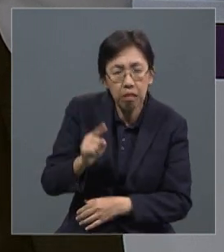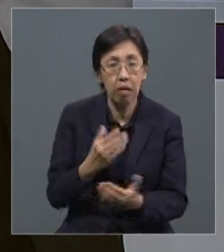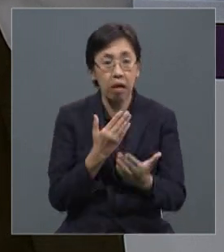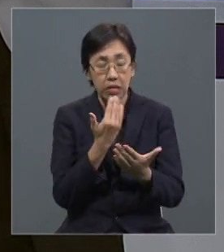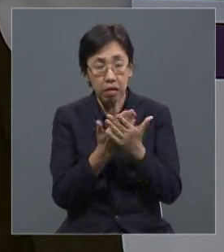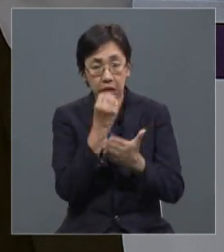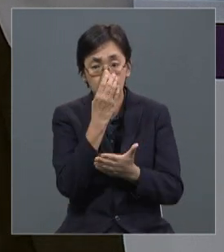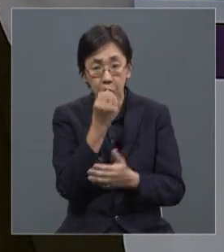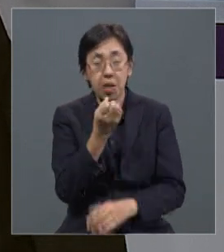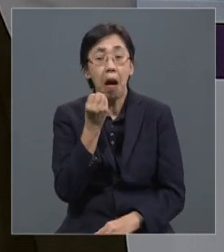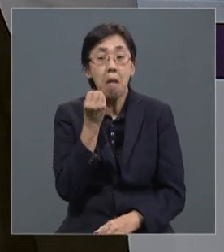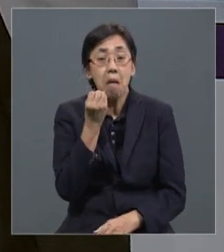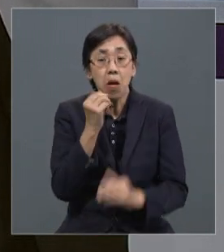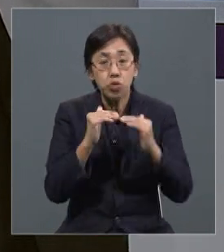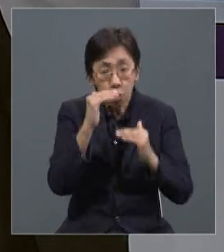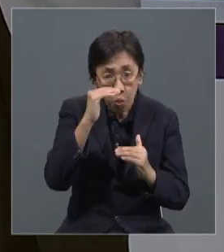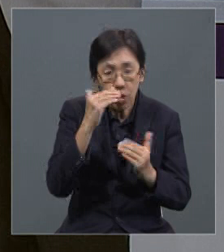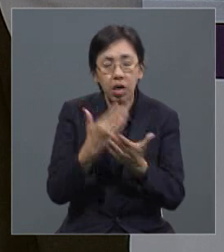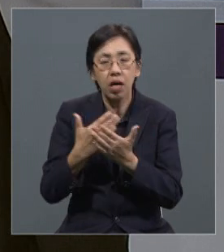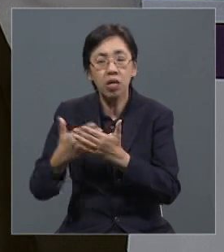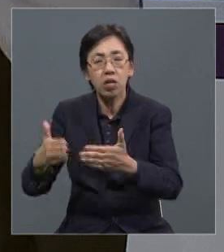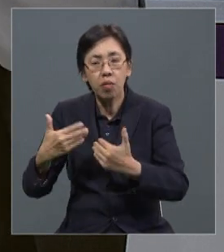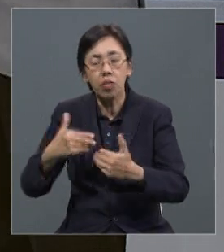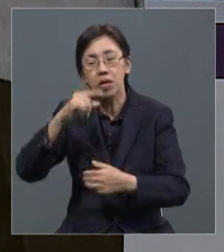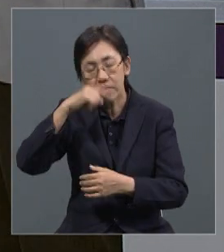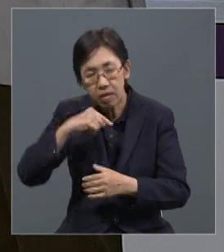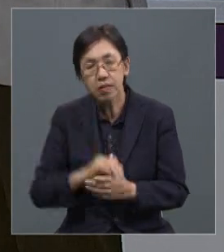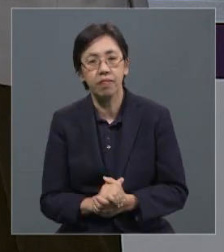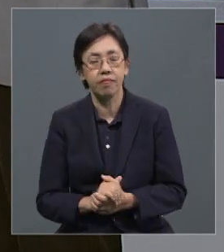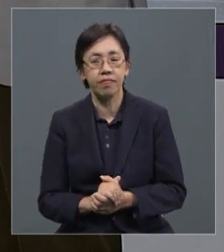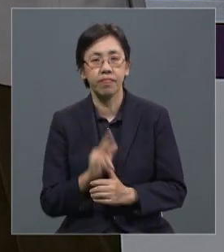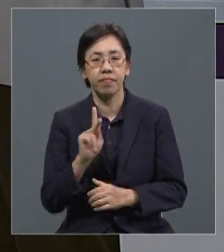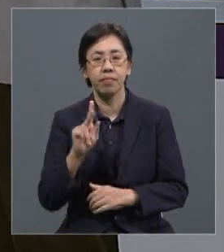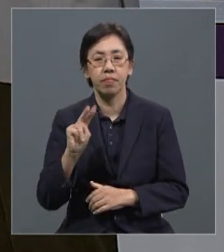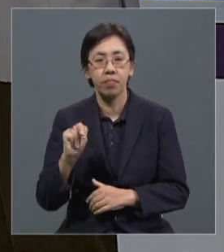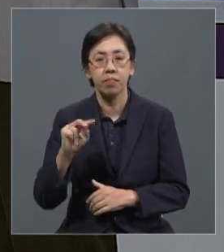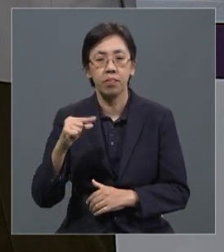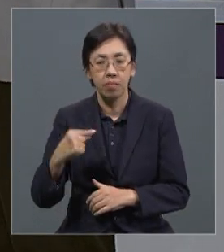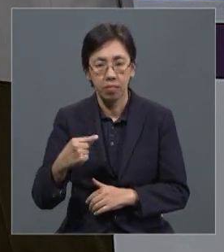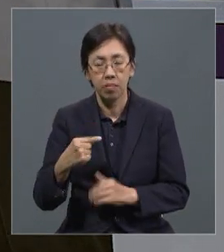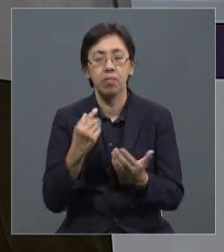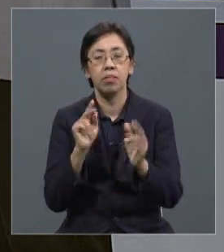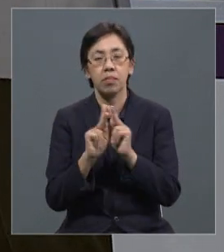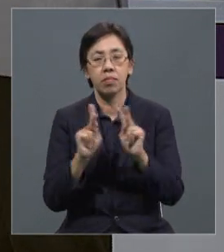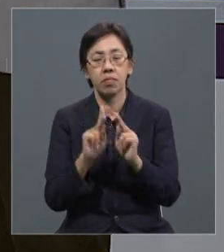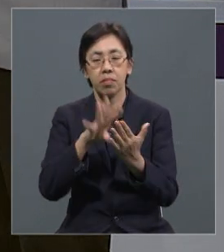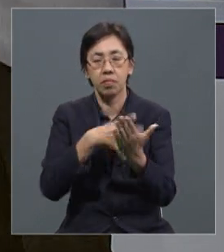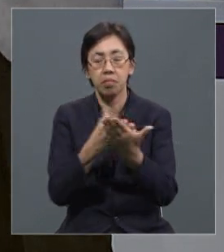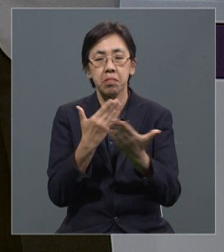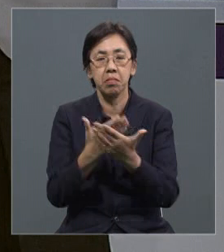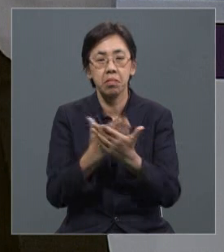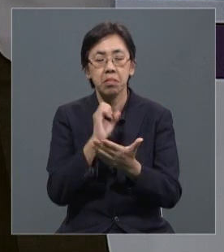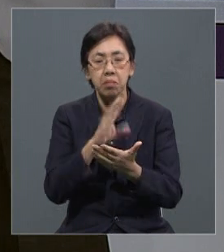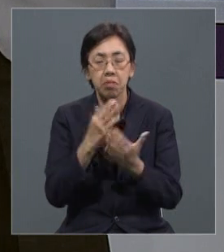เงินมันก็ต้องไหลเข้ามาในประเทศไทยเพราะฉะนั้นทั้งหมดทั้งมวลครับกนง.ยืนยันว่าดอกเบี้ยนโยบายตอนนี้สอดคล้